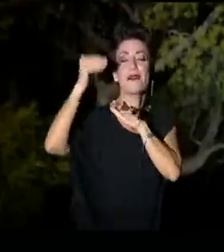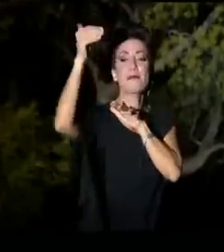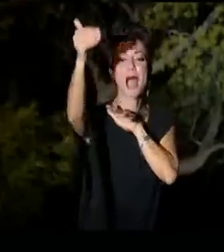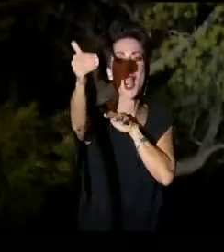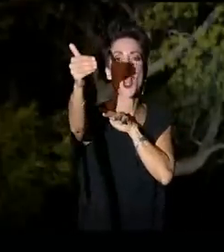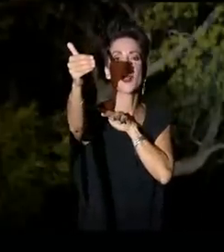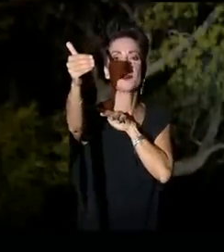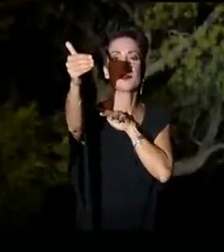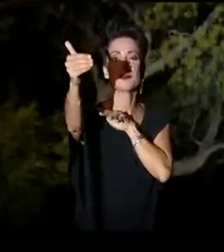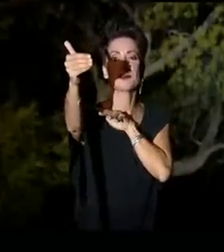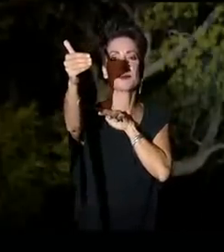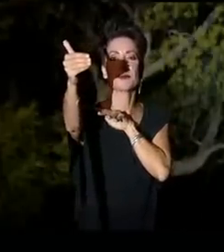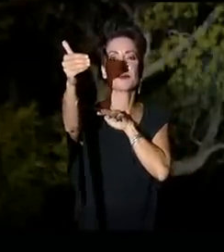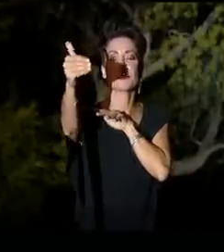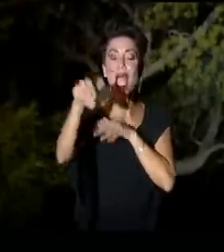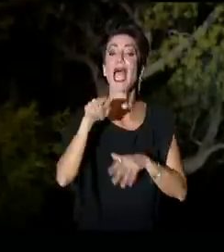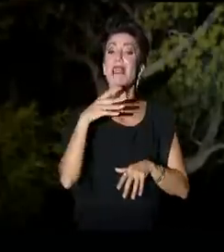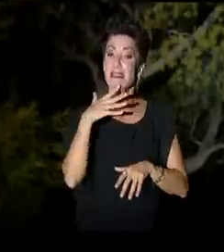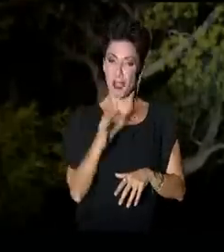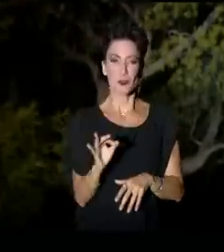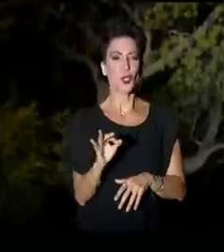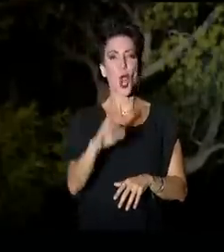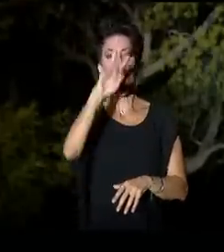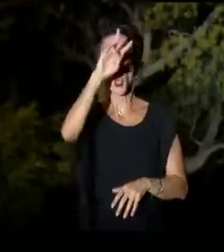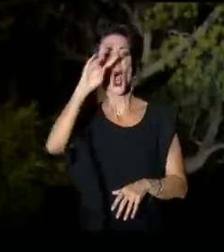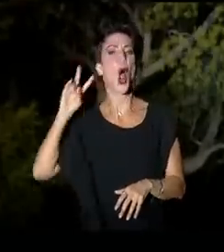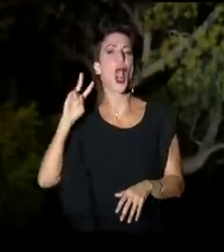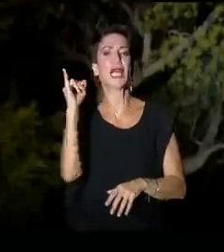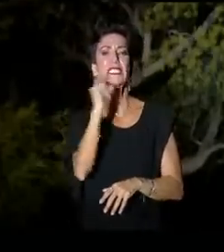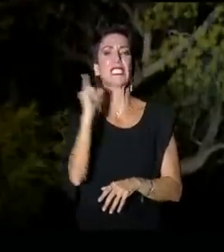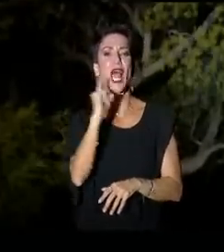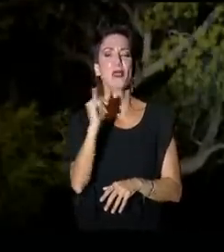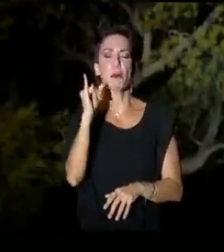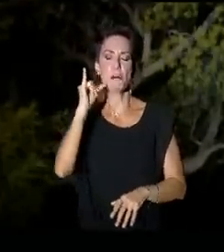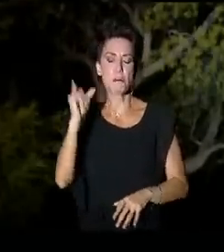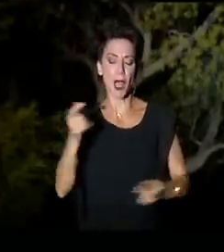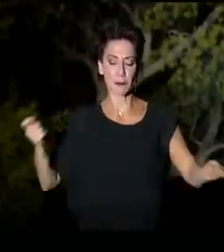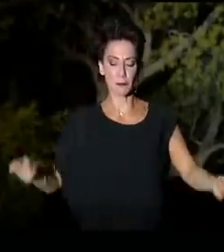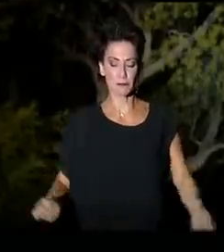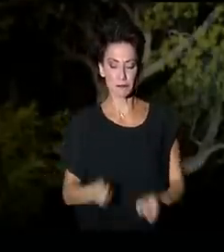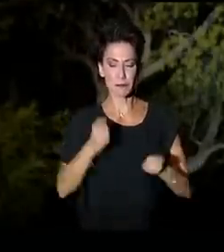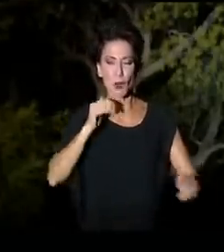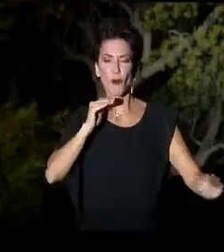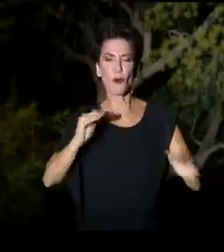Αυτή είναι η έμπρακτη φροντίδα του Ιδρύματος Onassis στην ανάδειξη του πολιτιστικού μας θησαυρού.